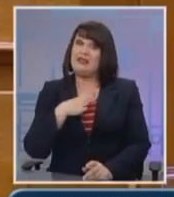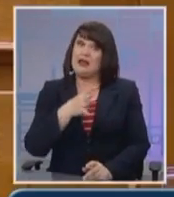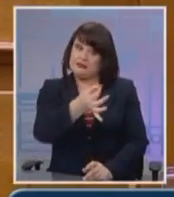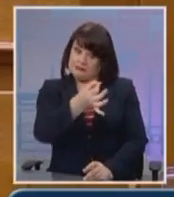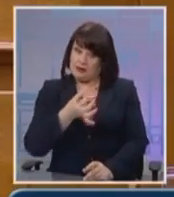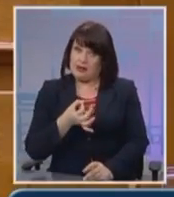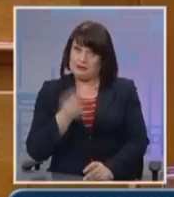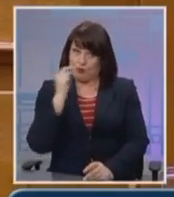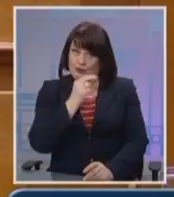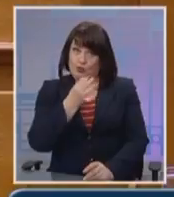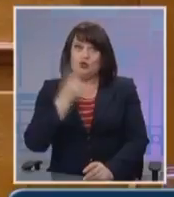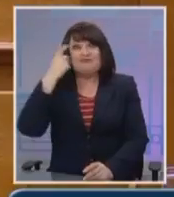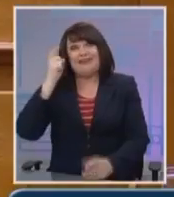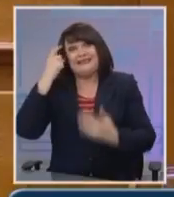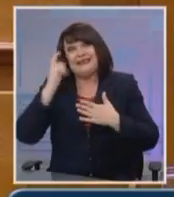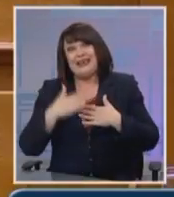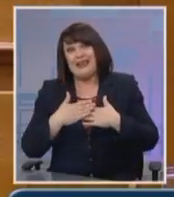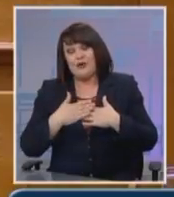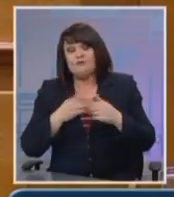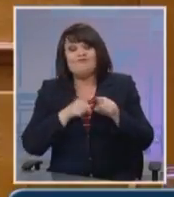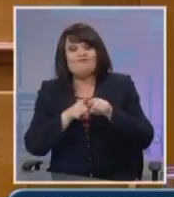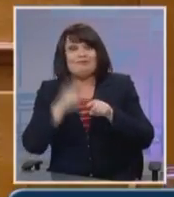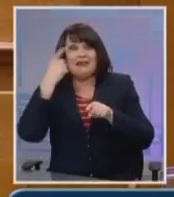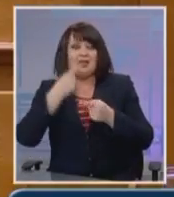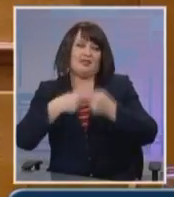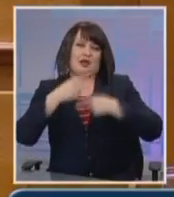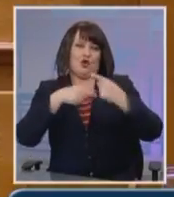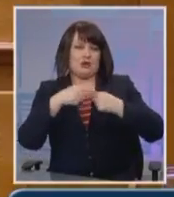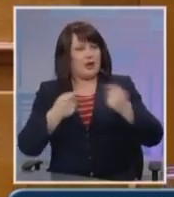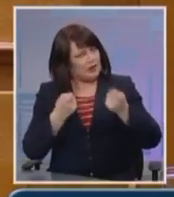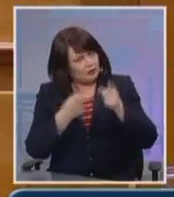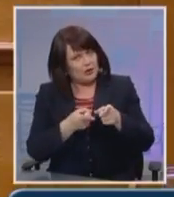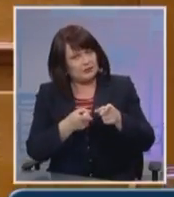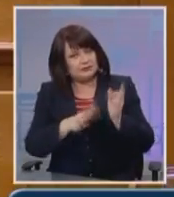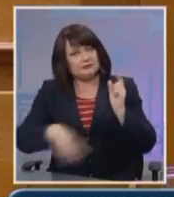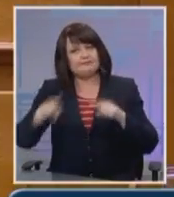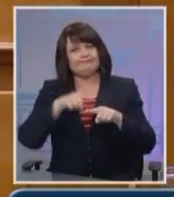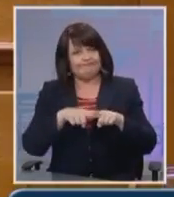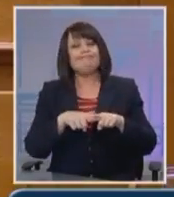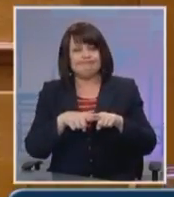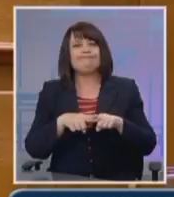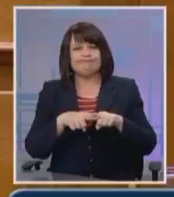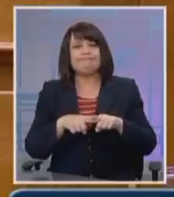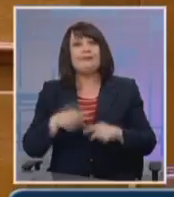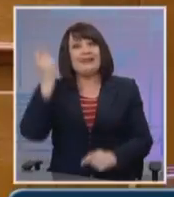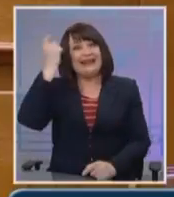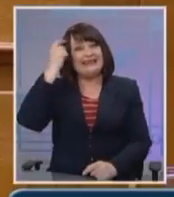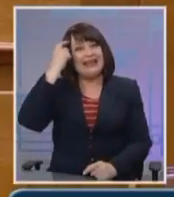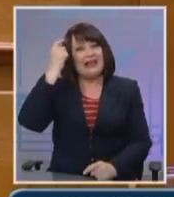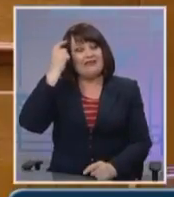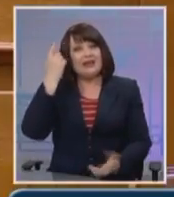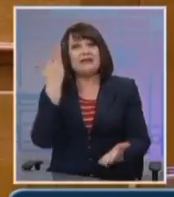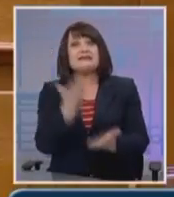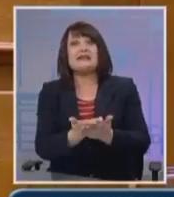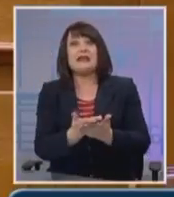επικαλείστε την άγνοιά σας και την ασκετοσύνη σας ως δικαιολογία, κάντε το. Οι Έλληνες όμως έχουν μεγαλύτερες απαιτήσεις